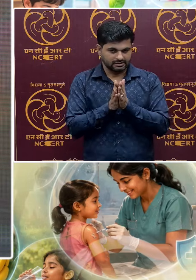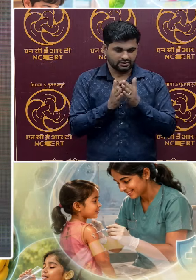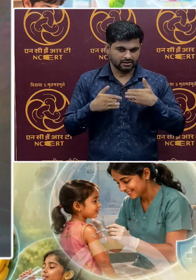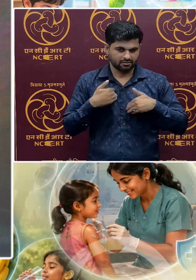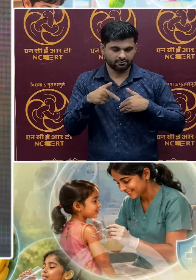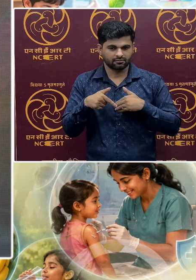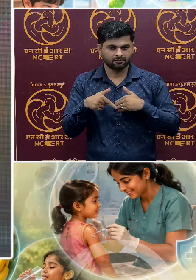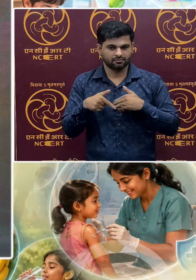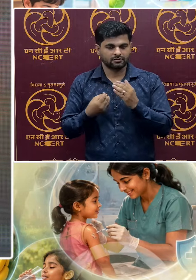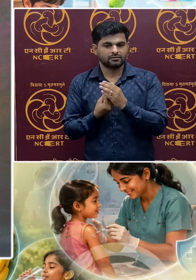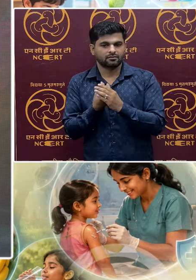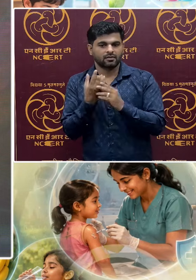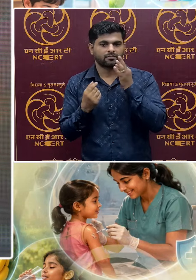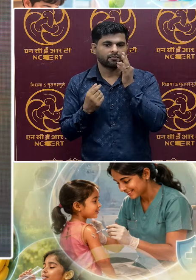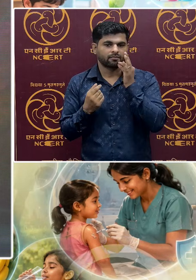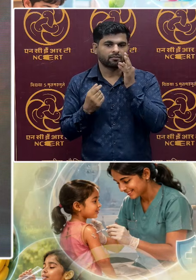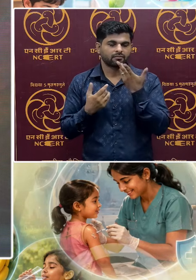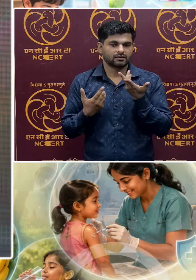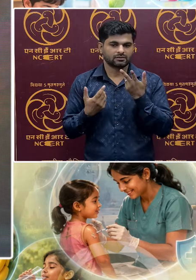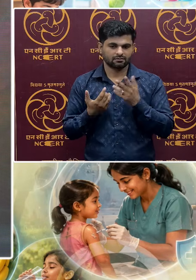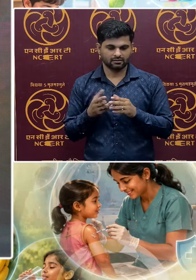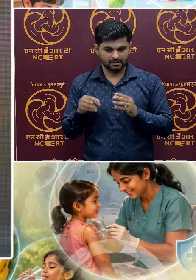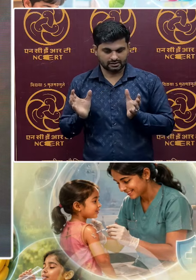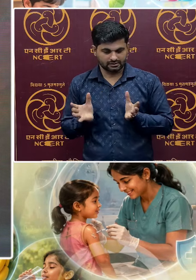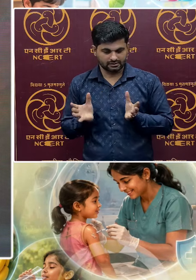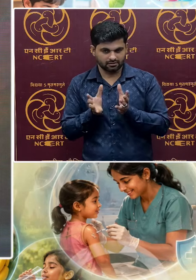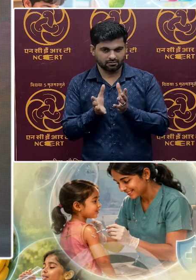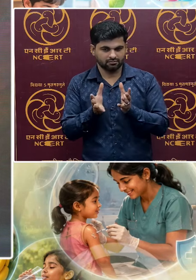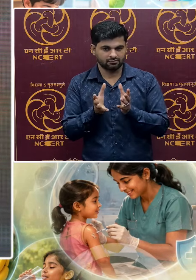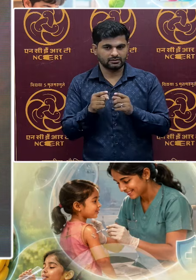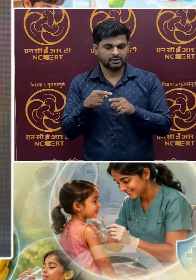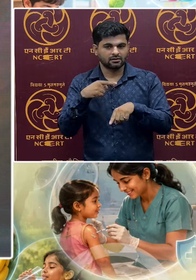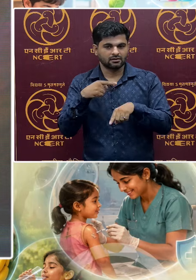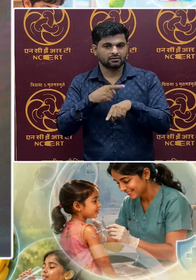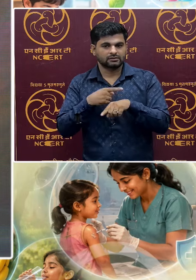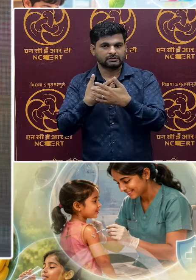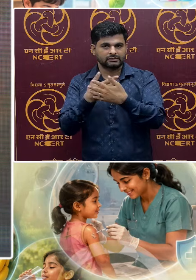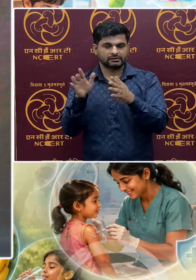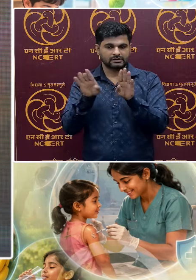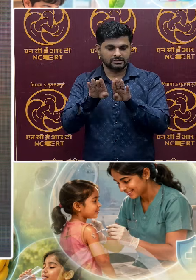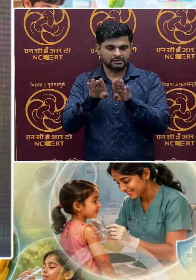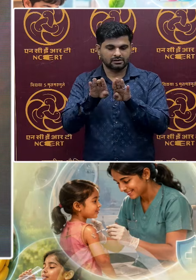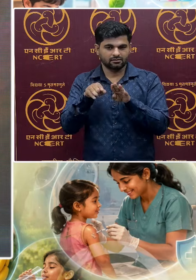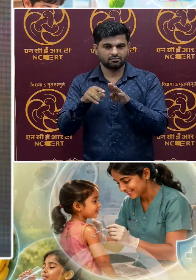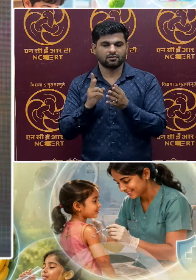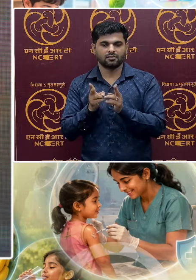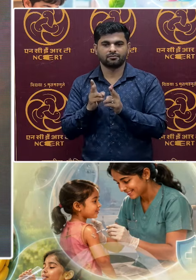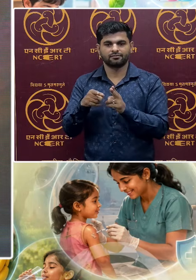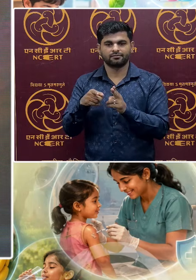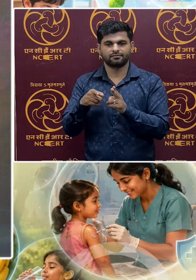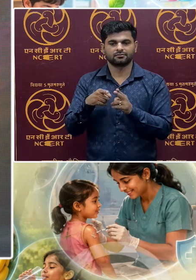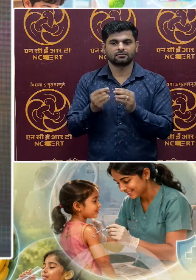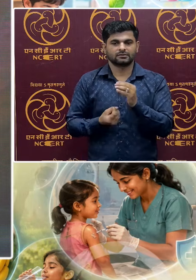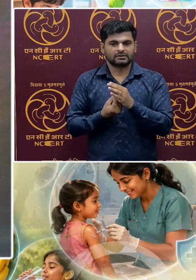सीजनल वेजिटेबल्स क्या हैं। क्योंकि ये प्रमोट करना कि जो सीजनल है, जो लोकल है, वो इवन इनएक्सपेंसिव है और सबसे